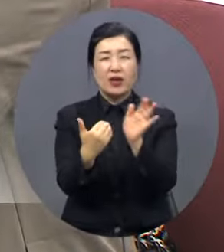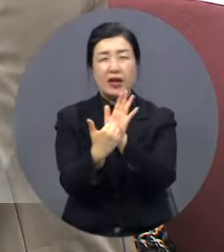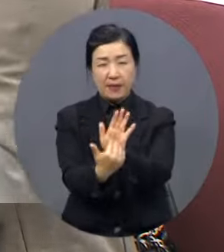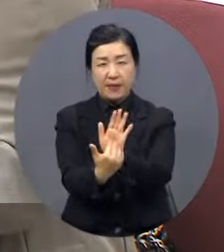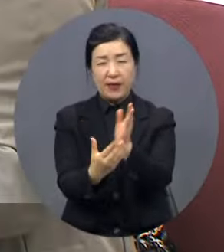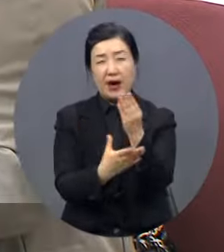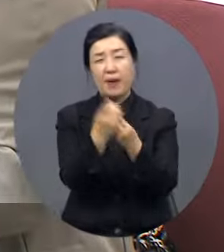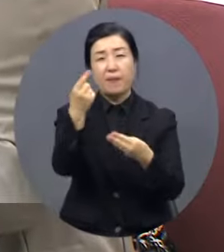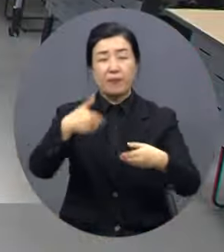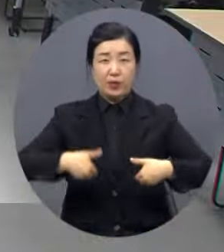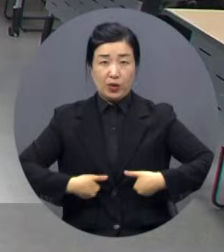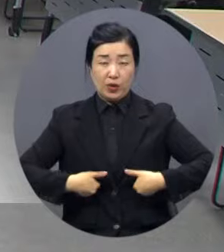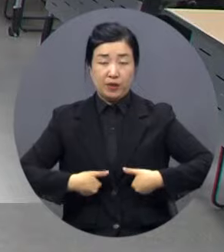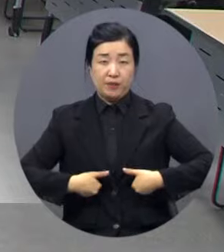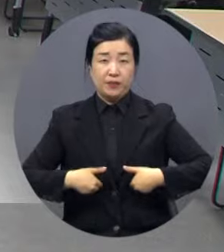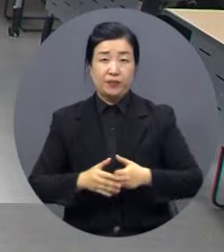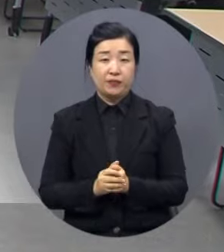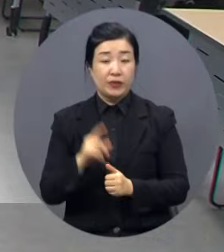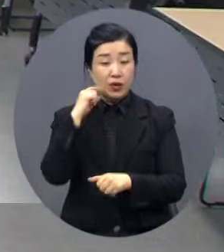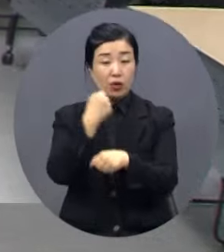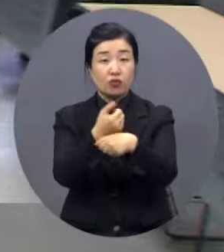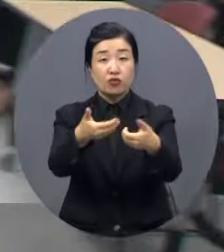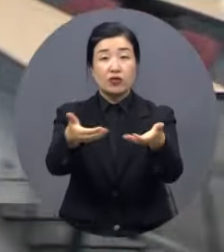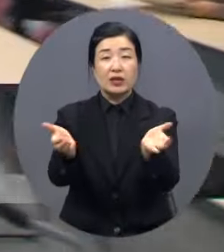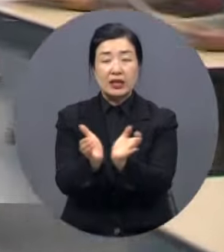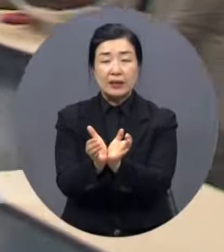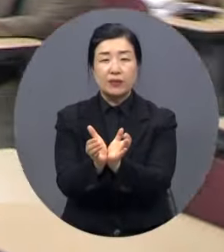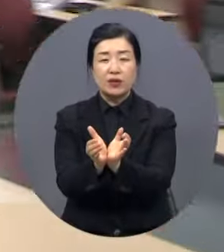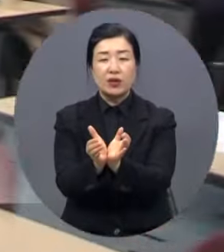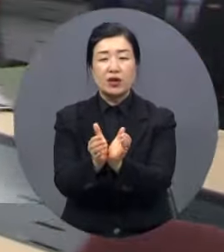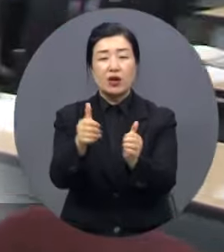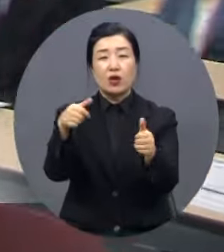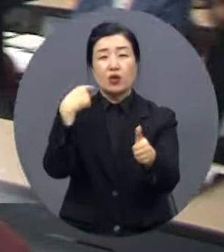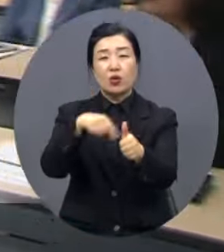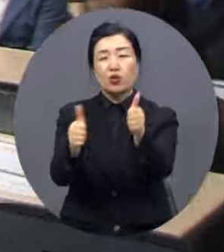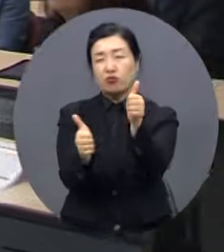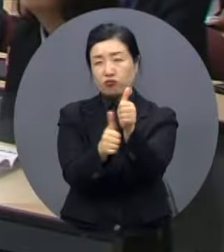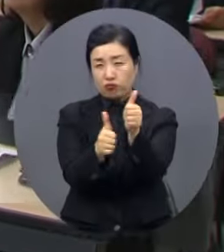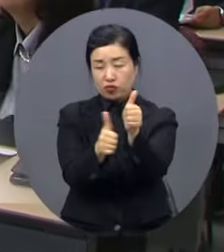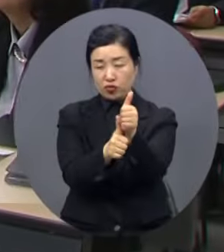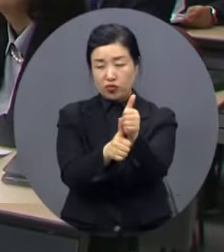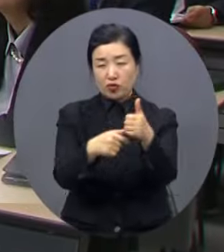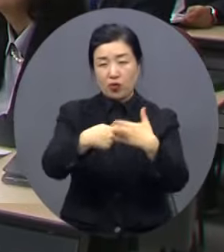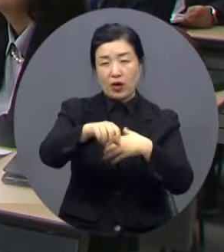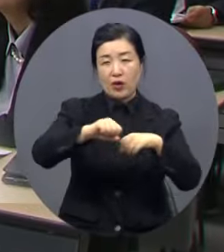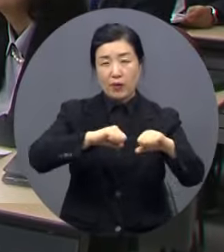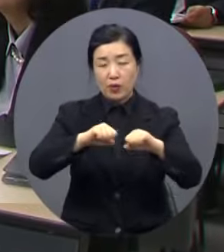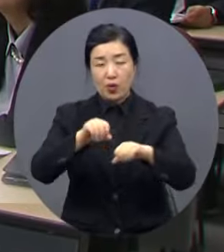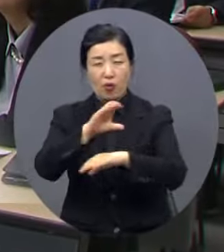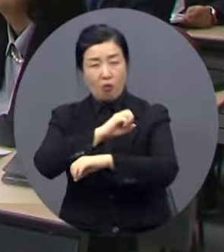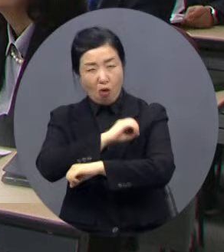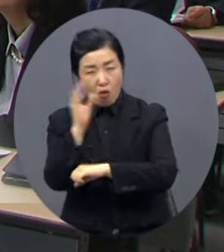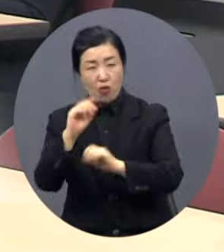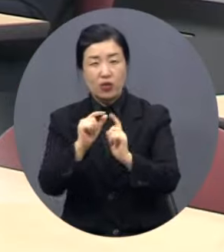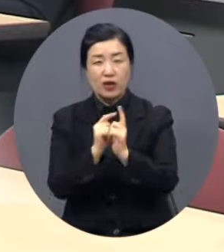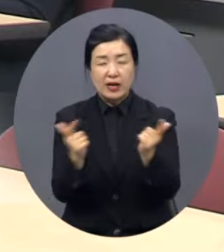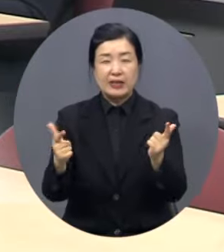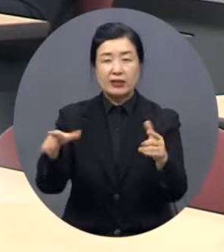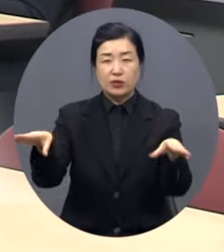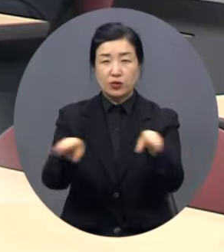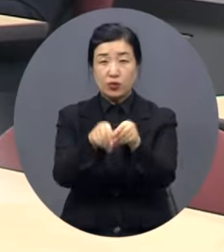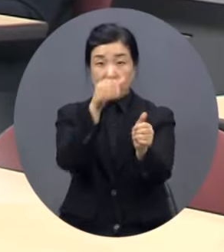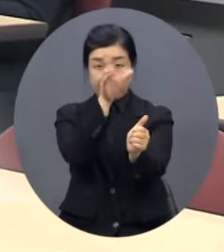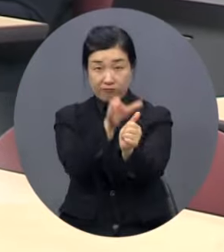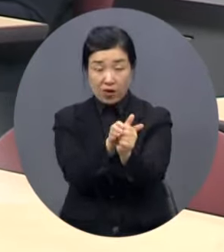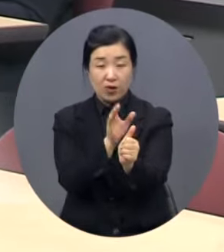밝혔습니다 또 연구진은 제 2 부교육감을 신설해 대외협력과 언론대응 정책조정 총괄을 맡게